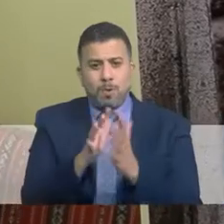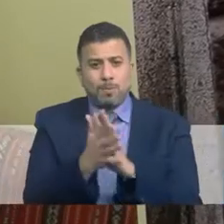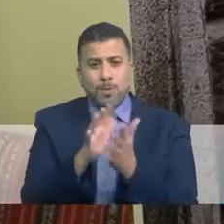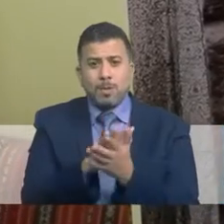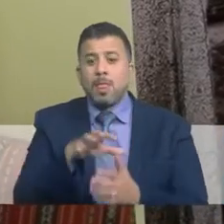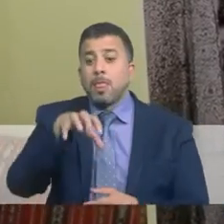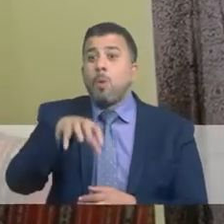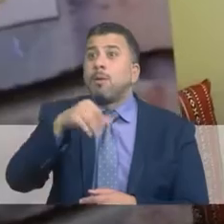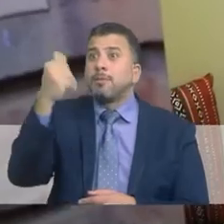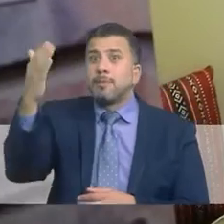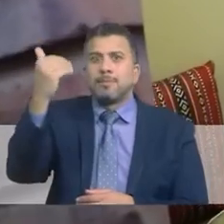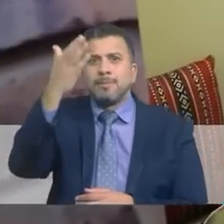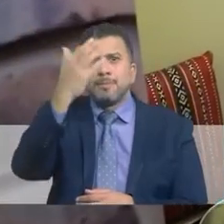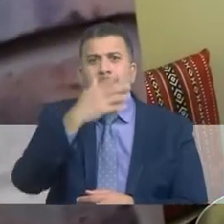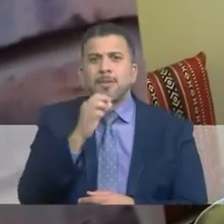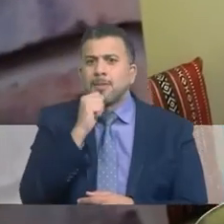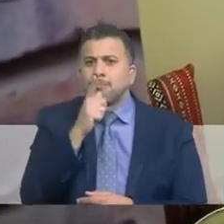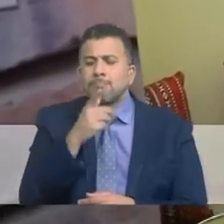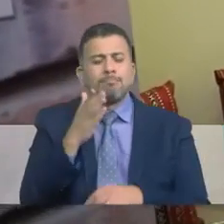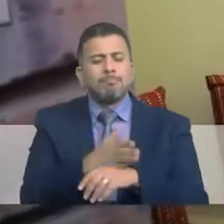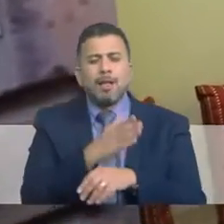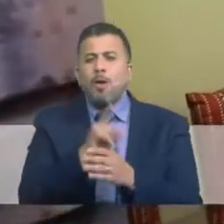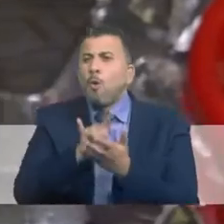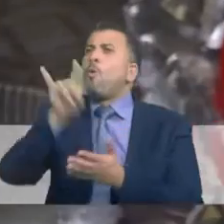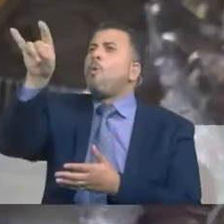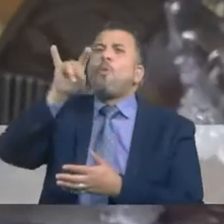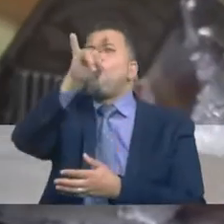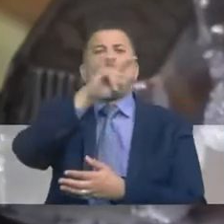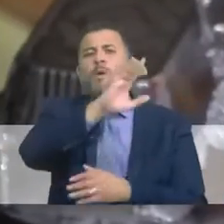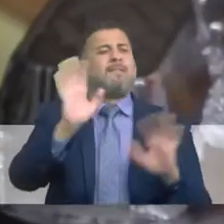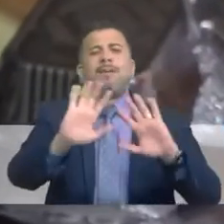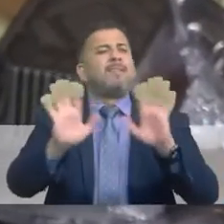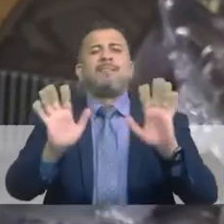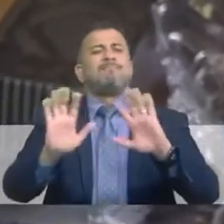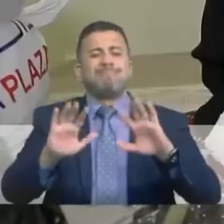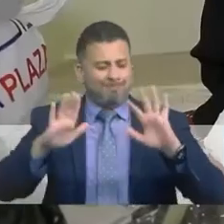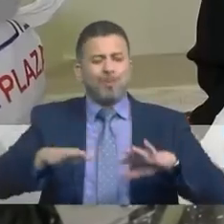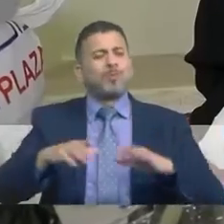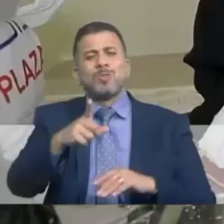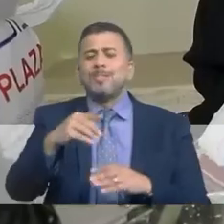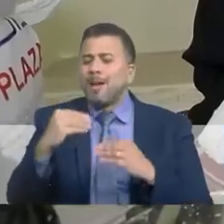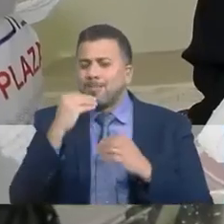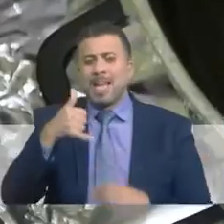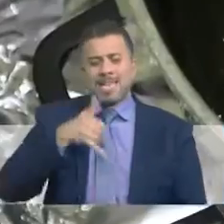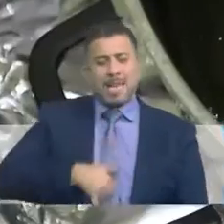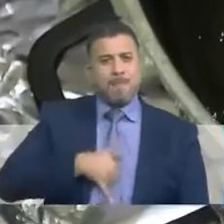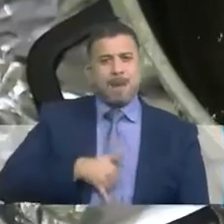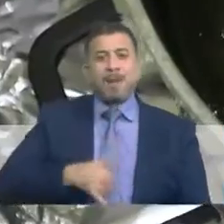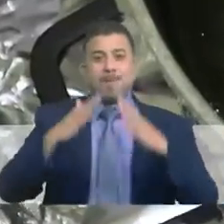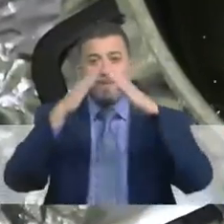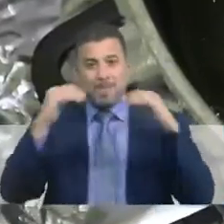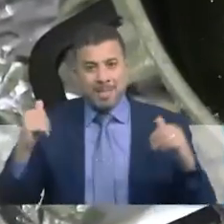الدول الأخرى دون تكبد عناء السفر لها، ومن بين هذه الدول اليمن